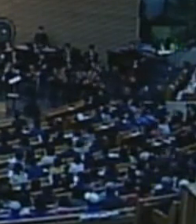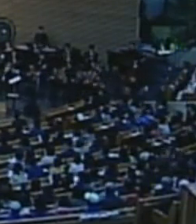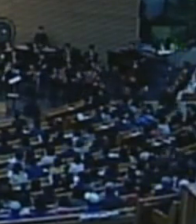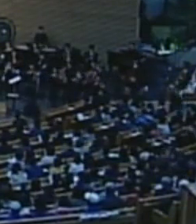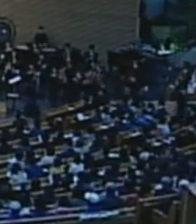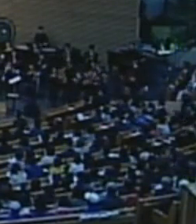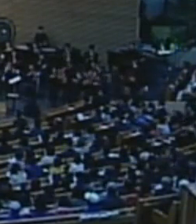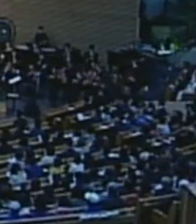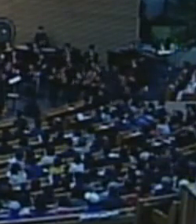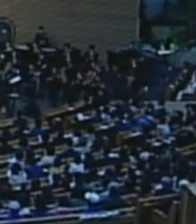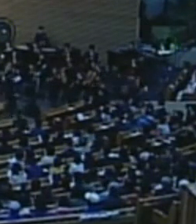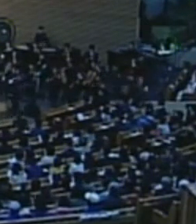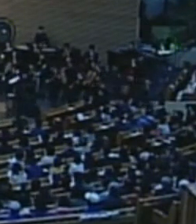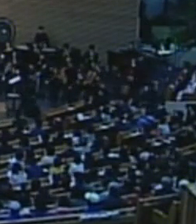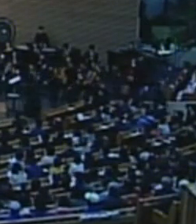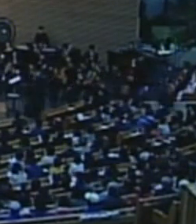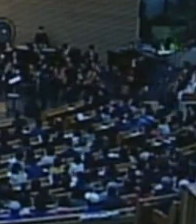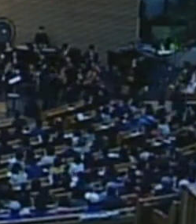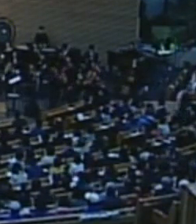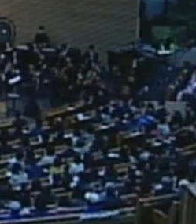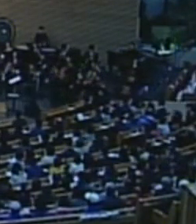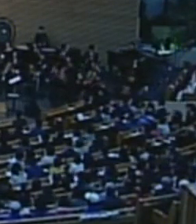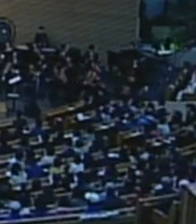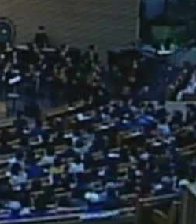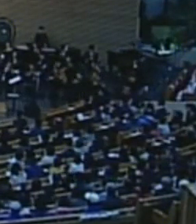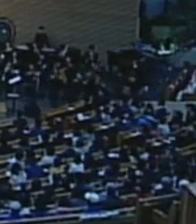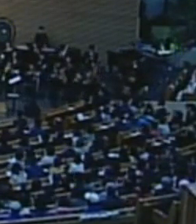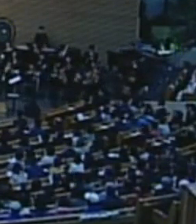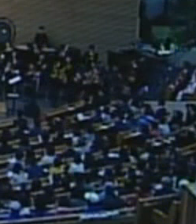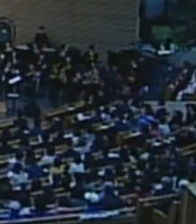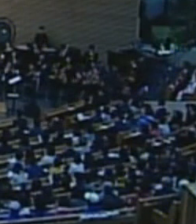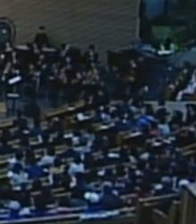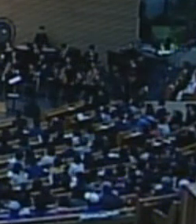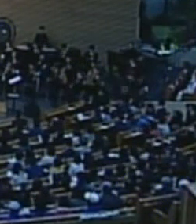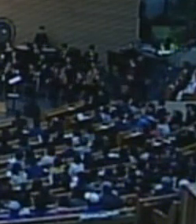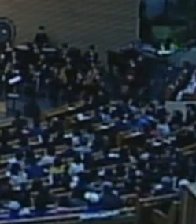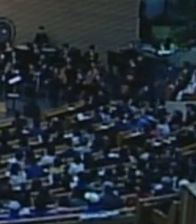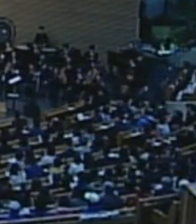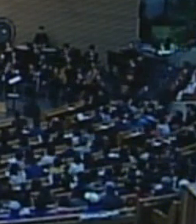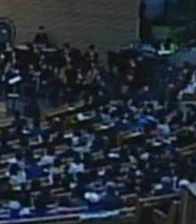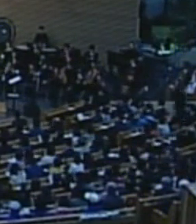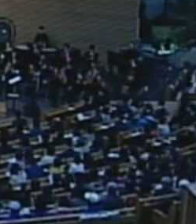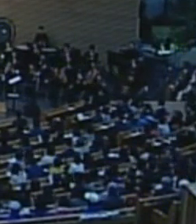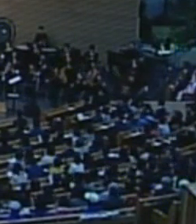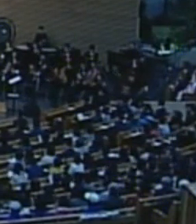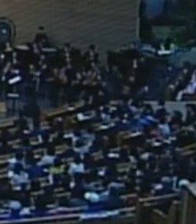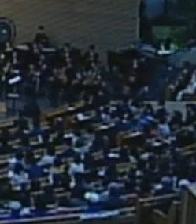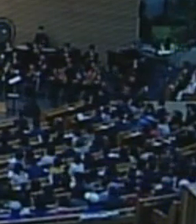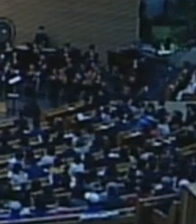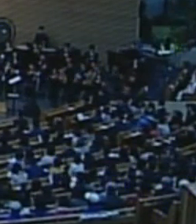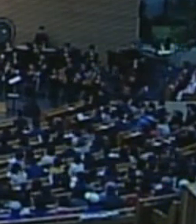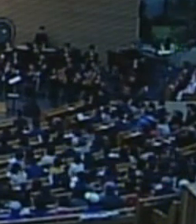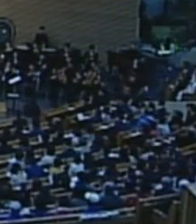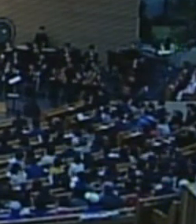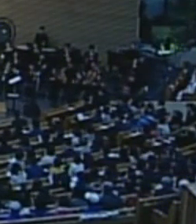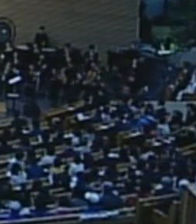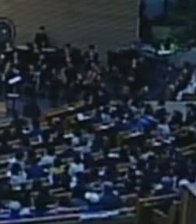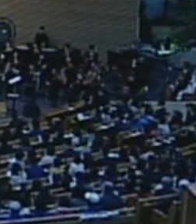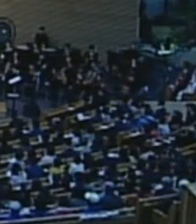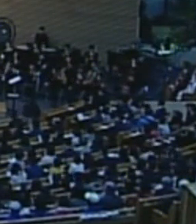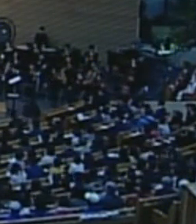예수여 오니 나의 기도